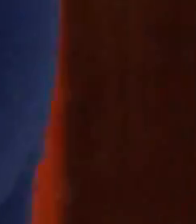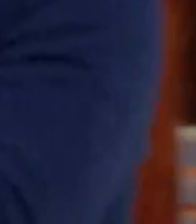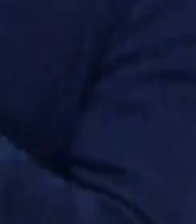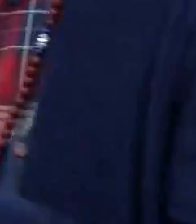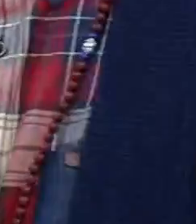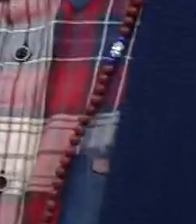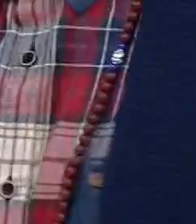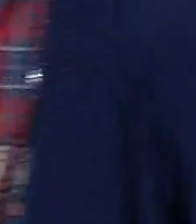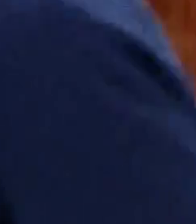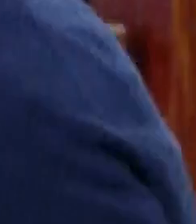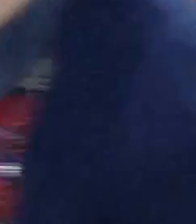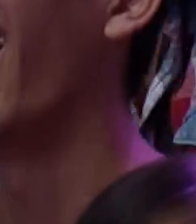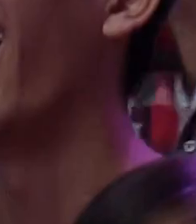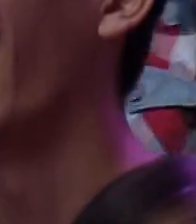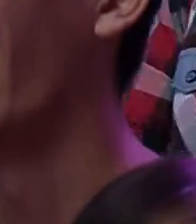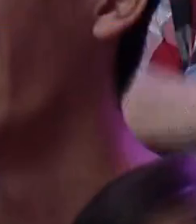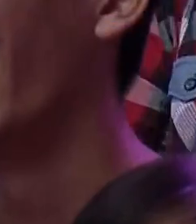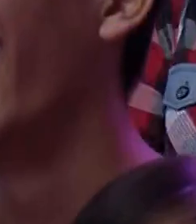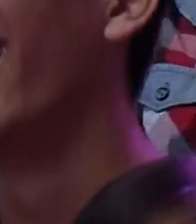在这儿。 我在想去哪里呢？